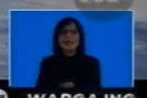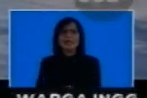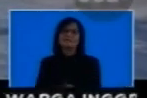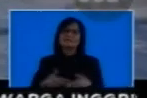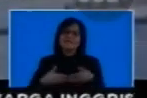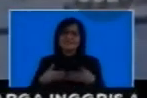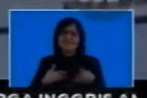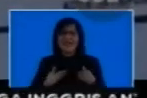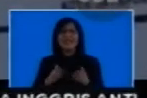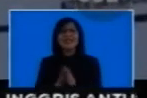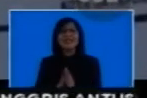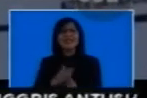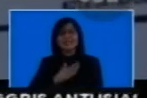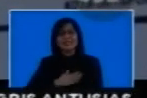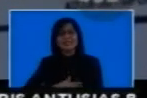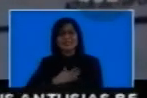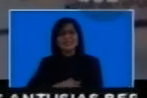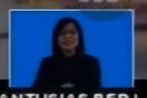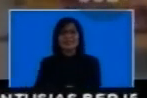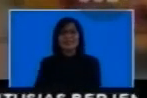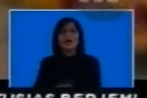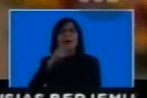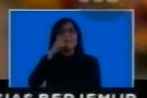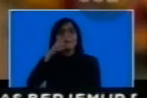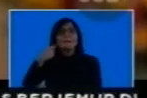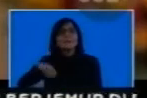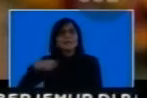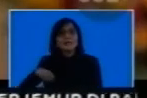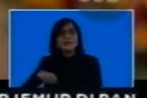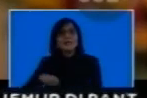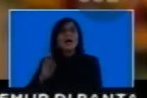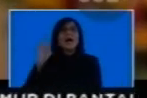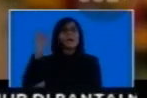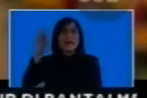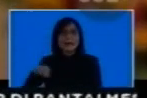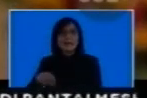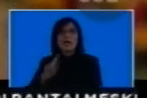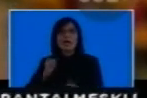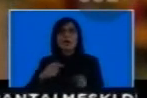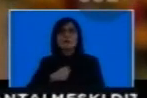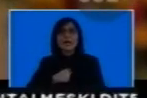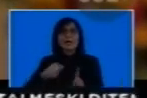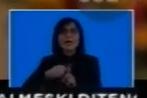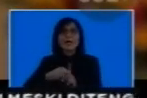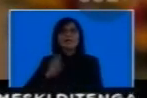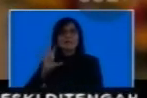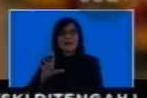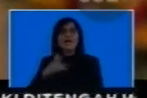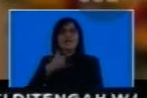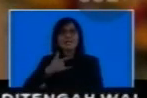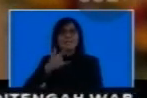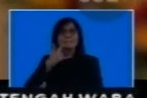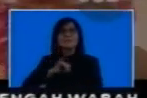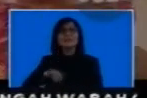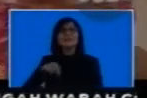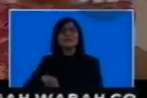antara senang dan sedih. Pak Menteri, apakah nanti kalau saya sudah kelas 5 masih tetap